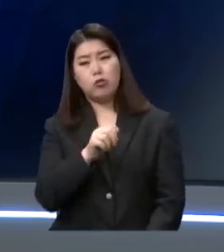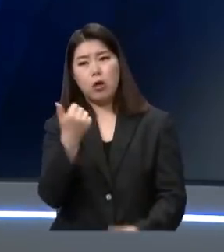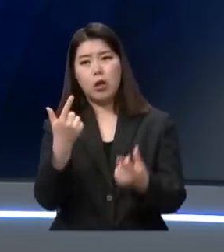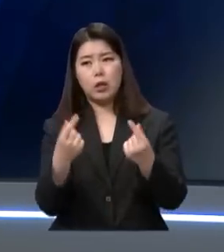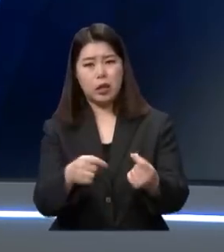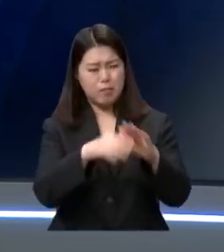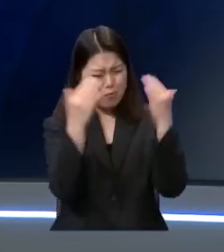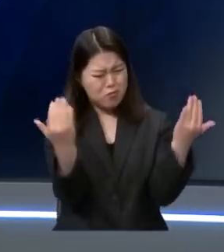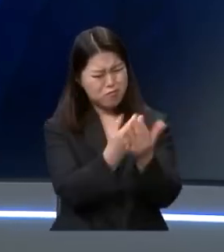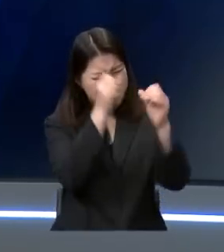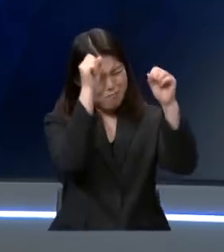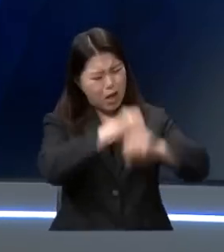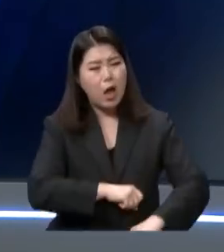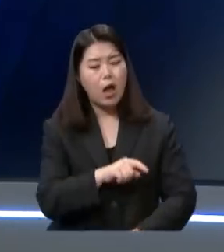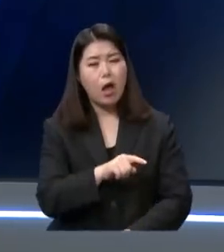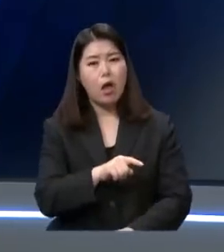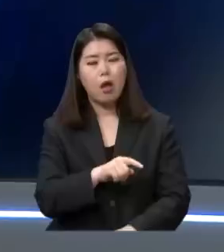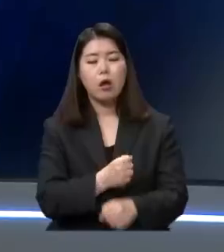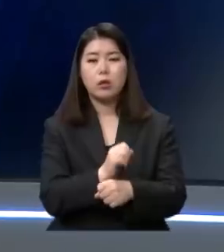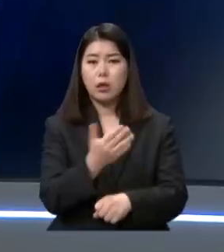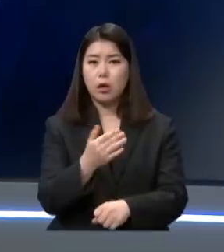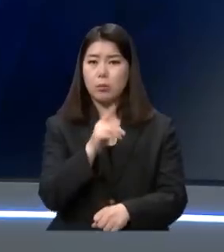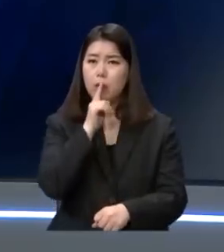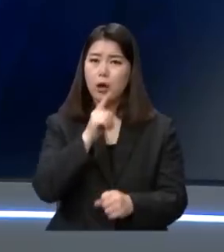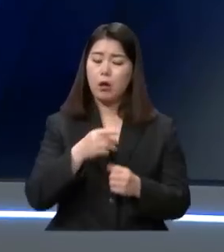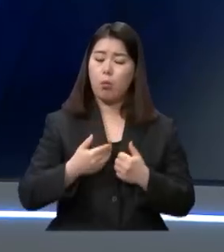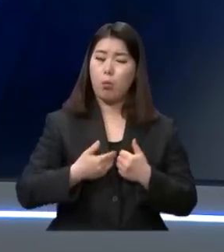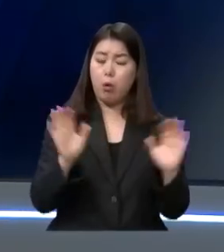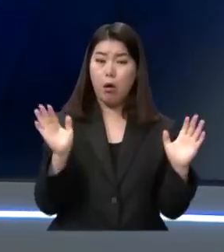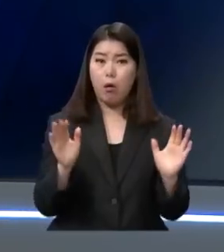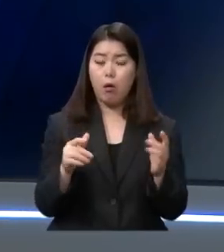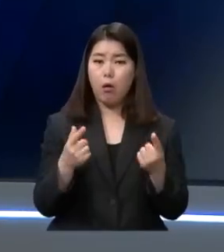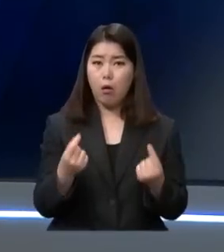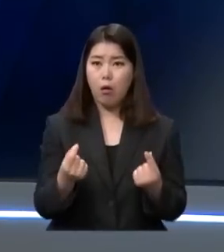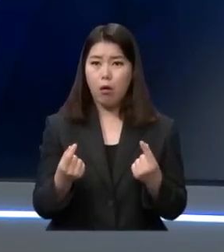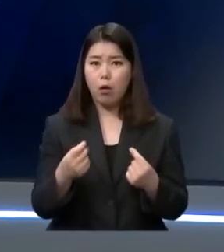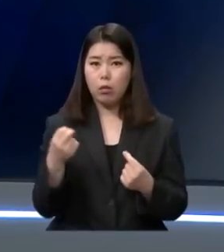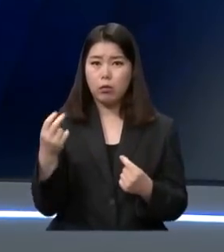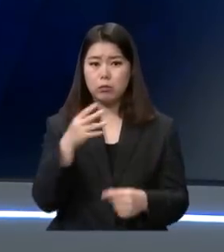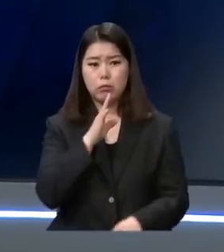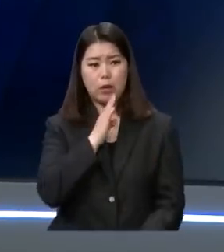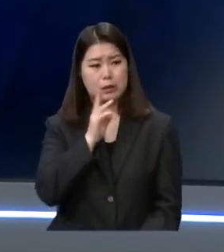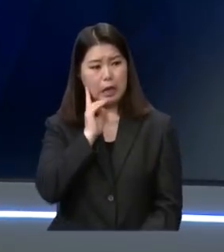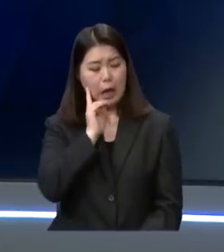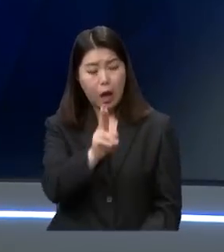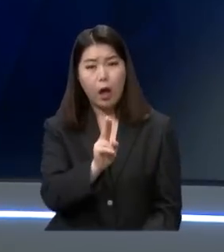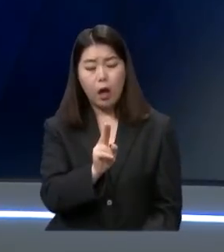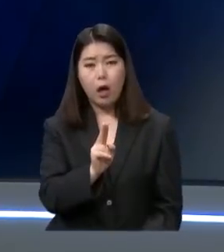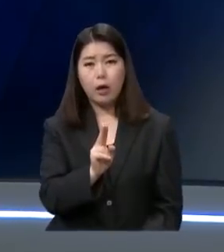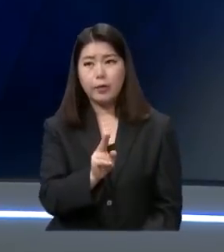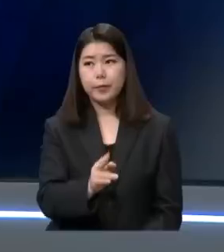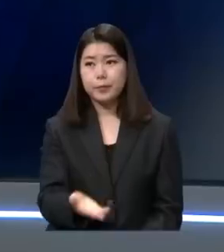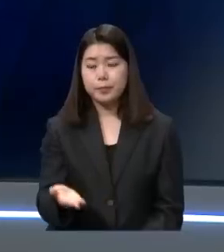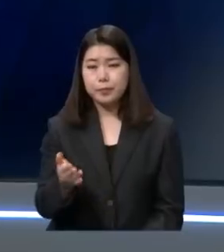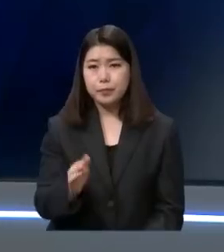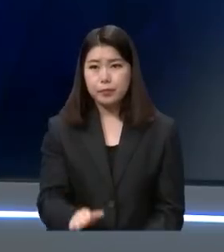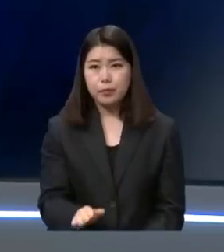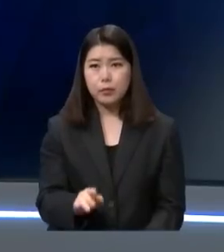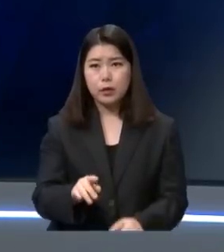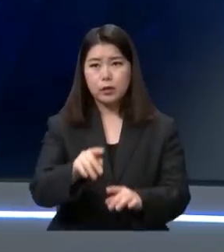방멸시켜야 되는 말이 굉장히 셉니다네 굉장히 세고 자극적인 이런 문자 이거를 지금